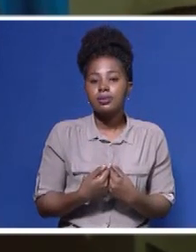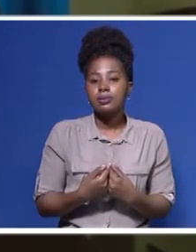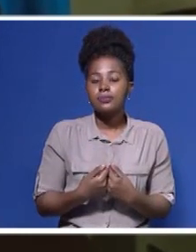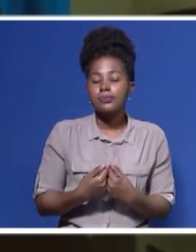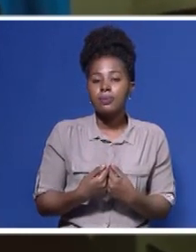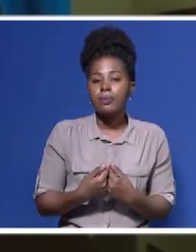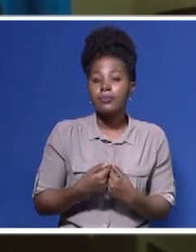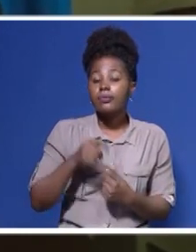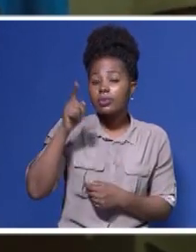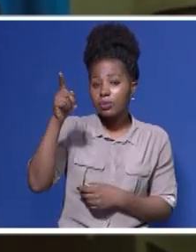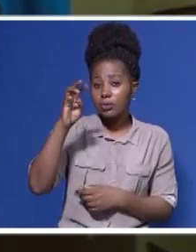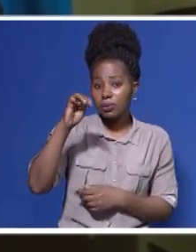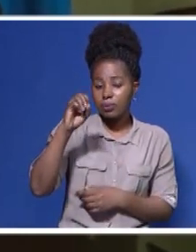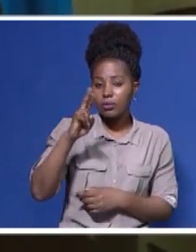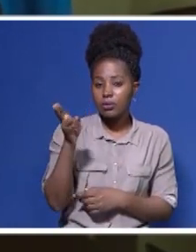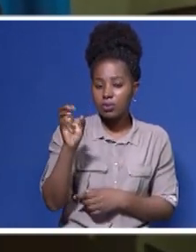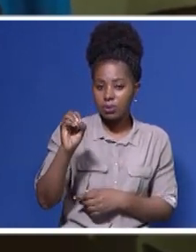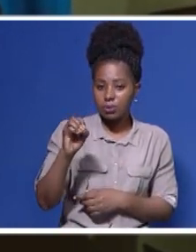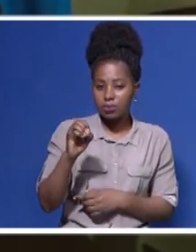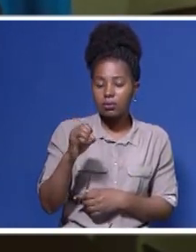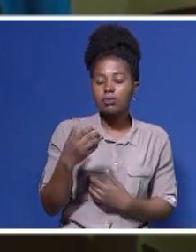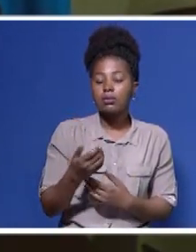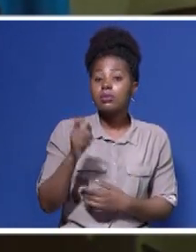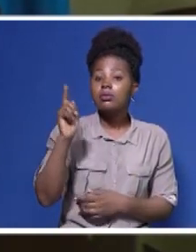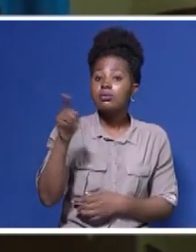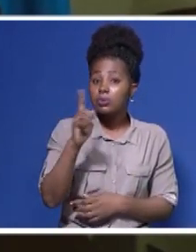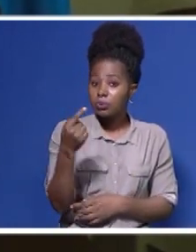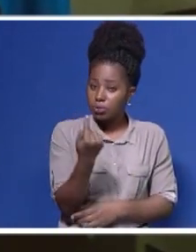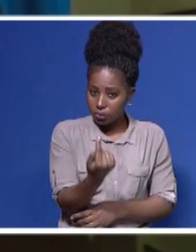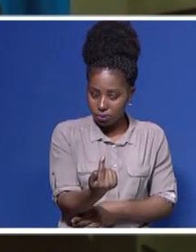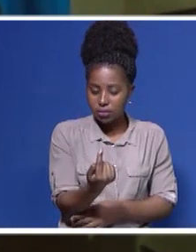huko Mongo la ndege mtumiwa wa kwanza